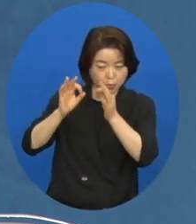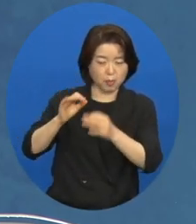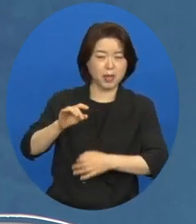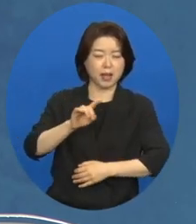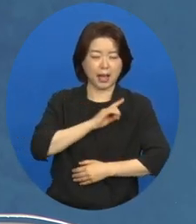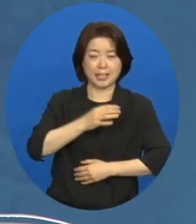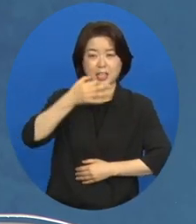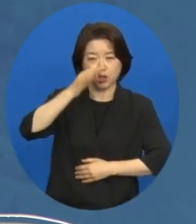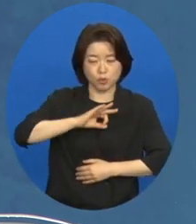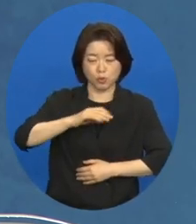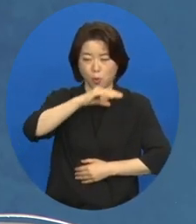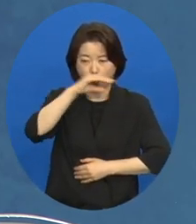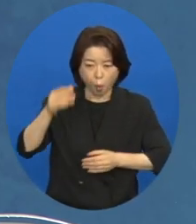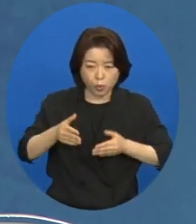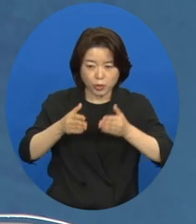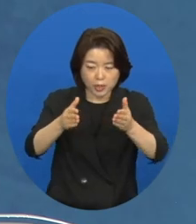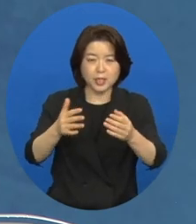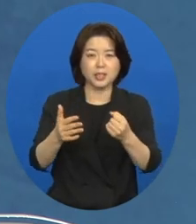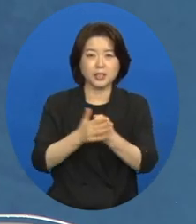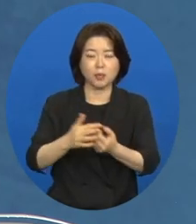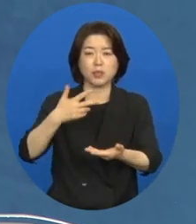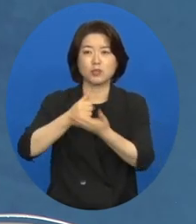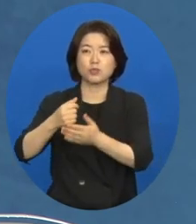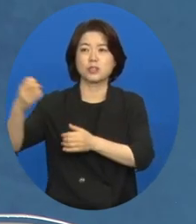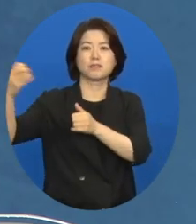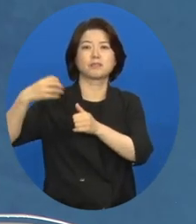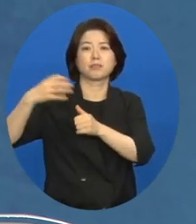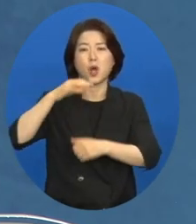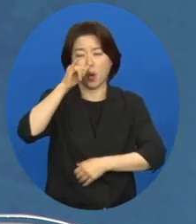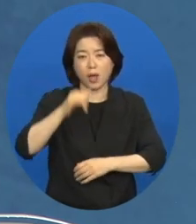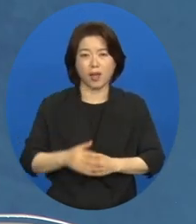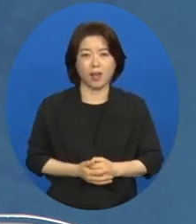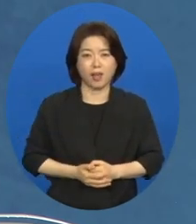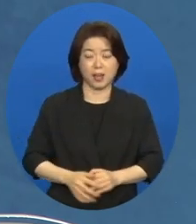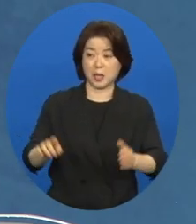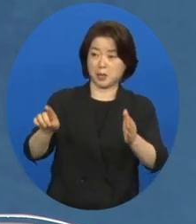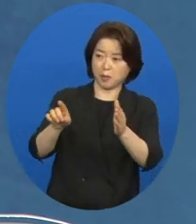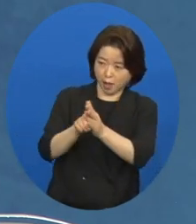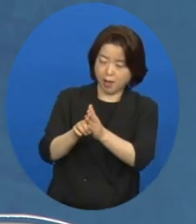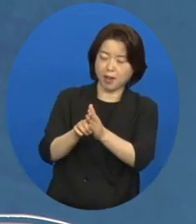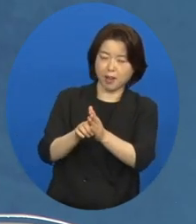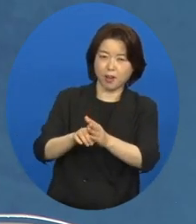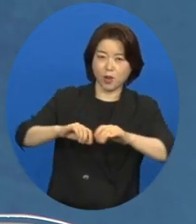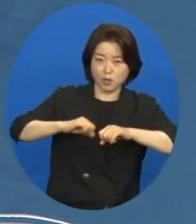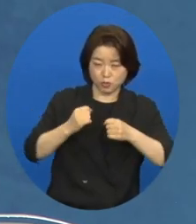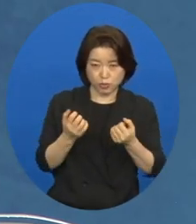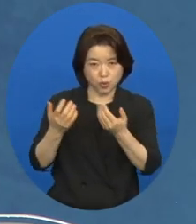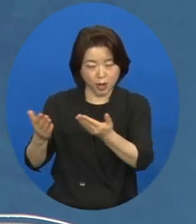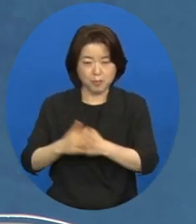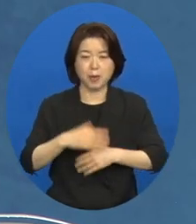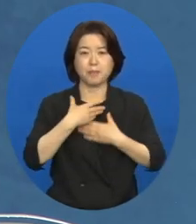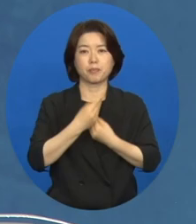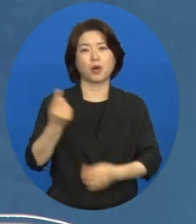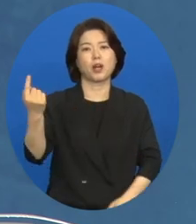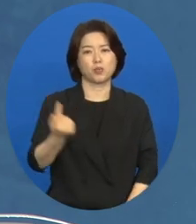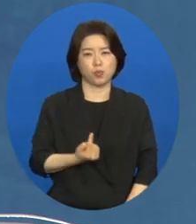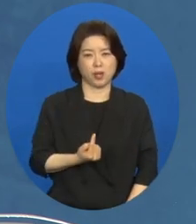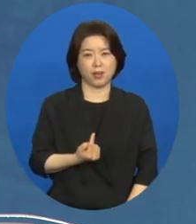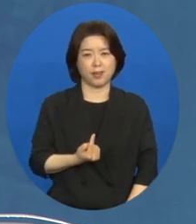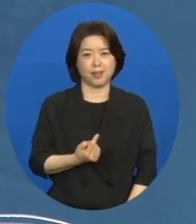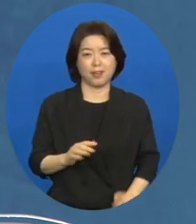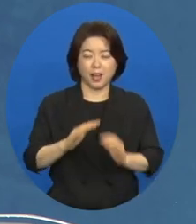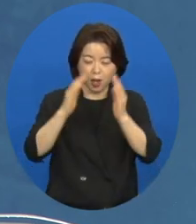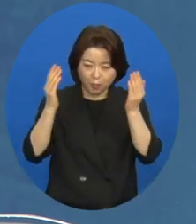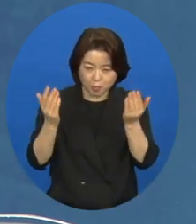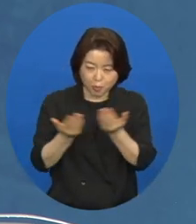길이기 때문에 주님이 말씀하시는 거예요. 믿고 순종하면 평안이 몰려오고 모든